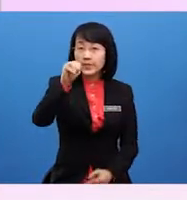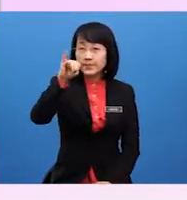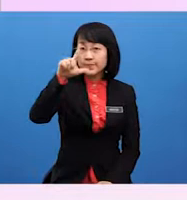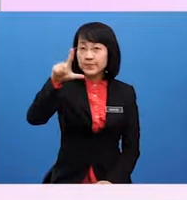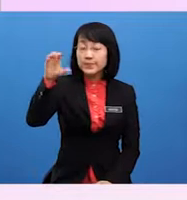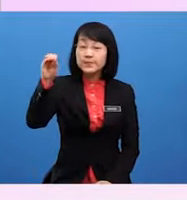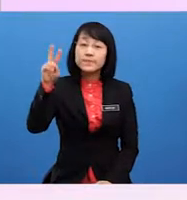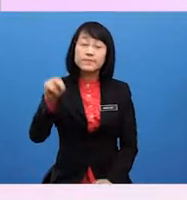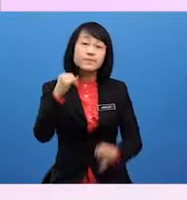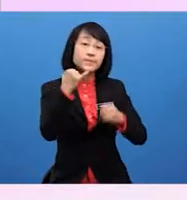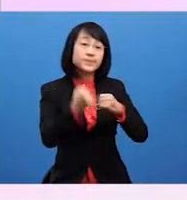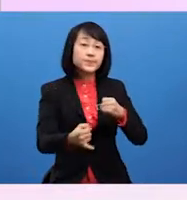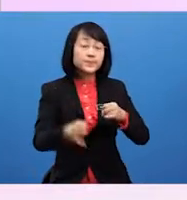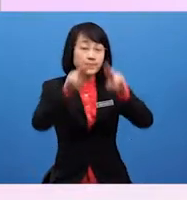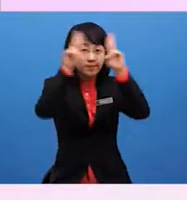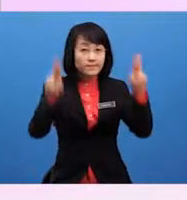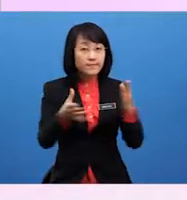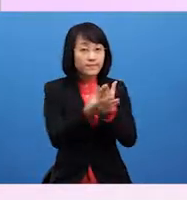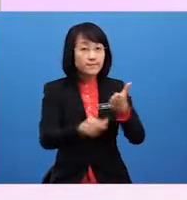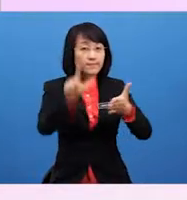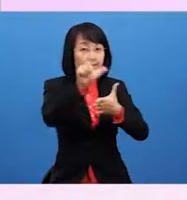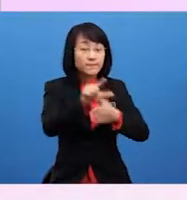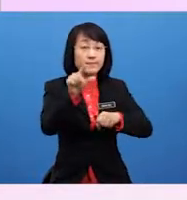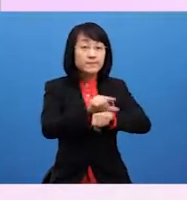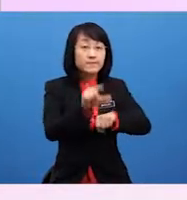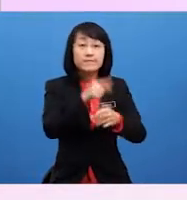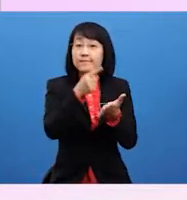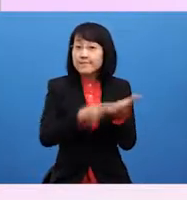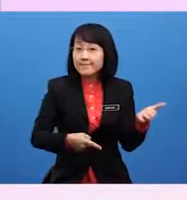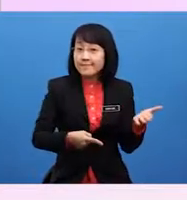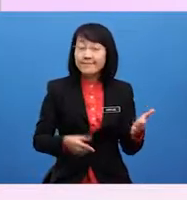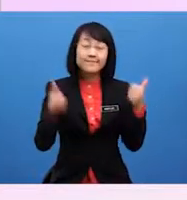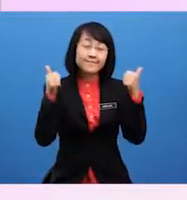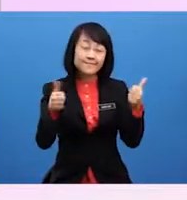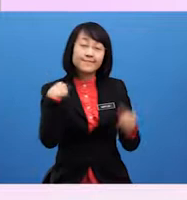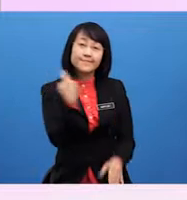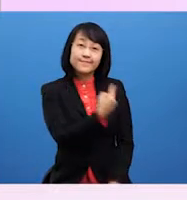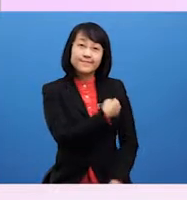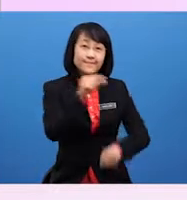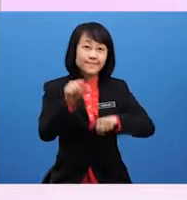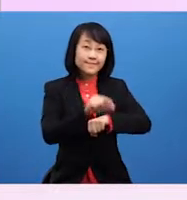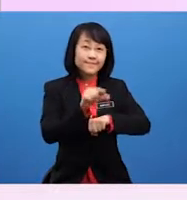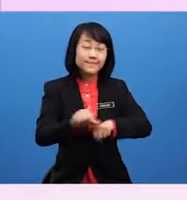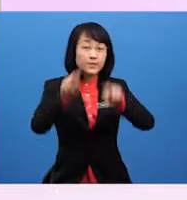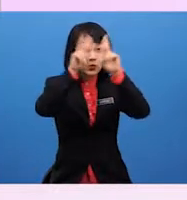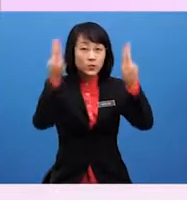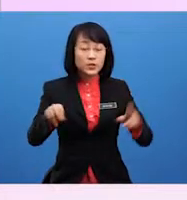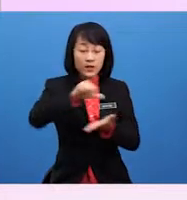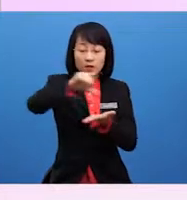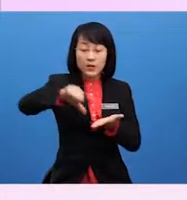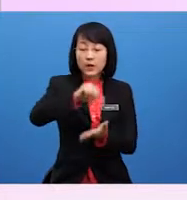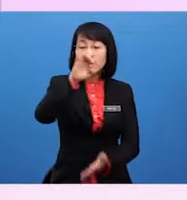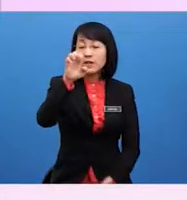terakhir untuk menguji lemak, kita gunakan apa? Bagus! Kita gunakan ujian alkohol